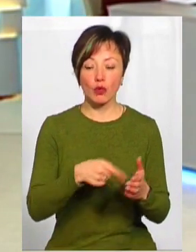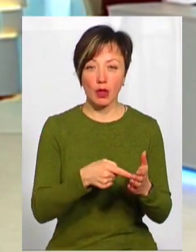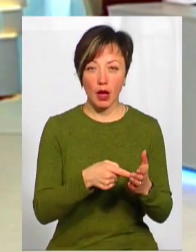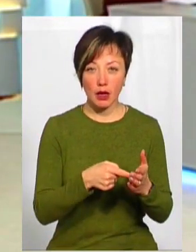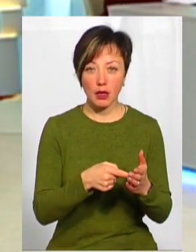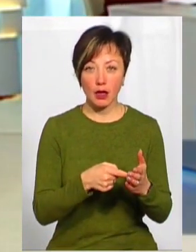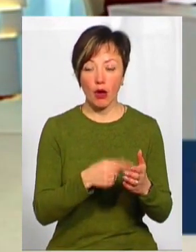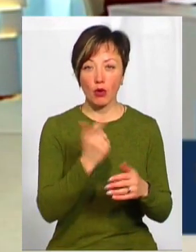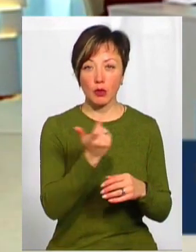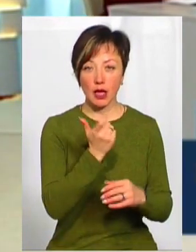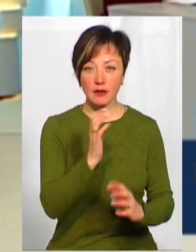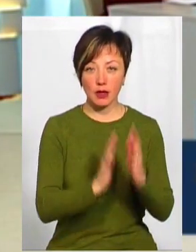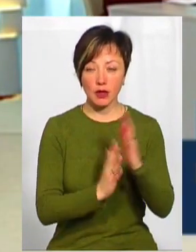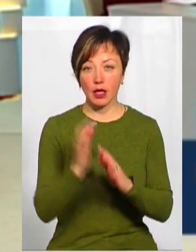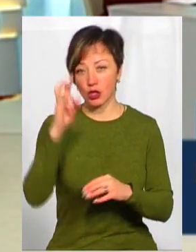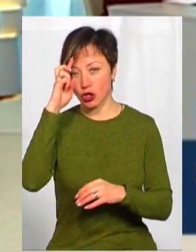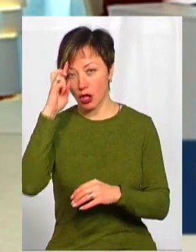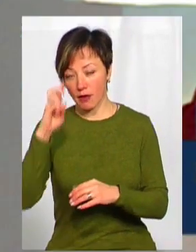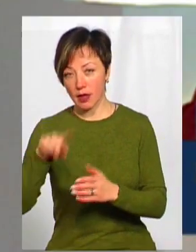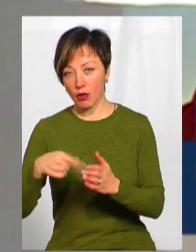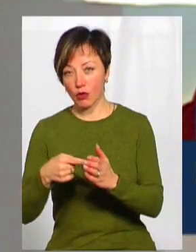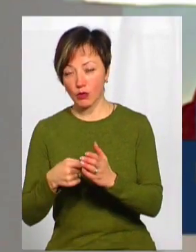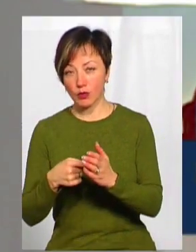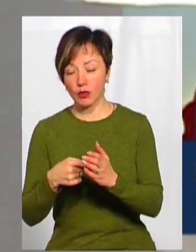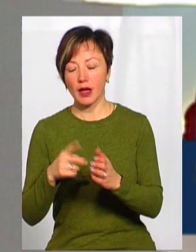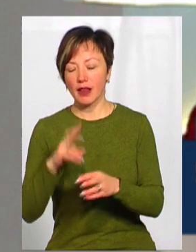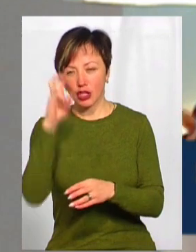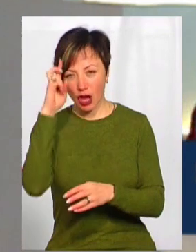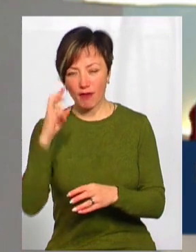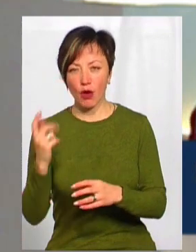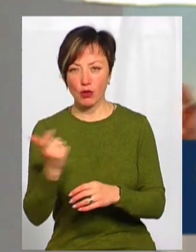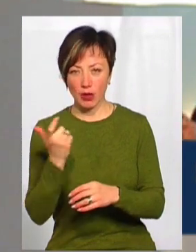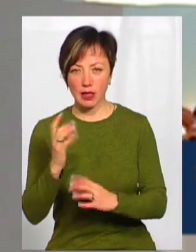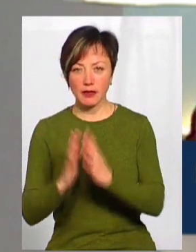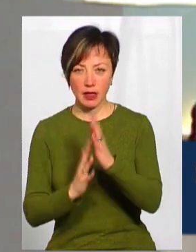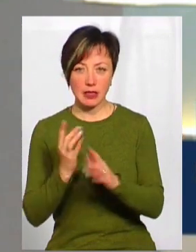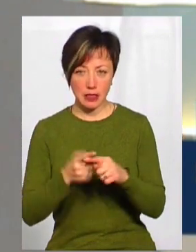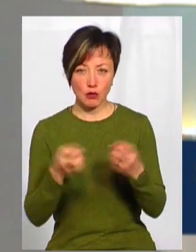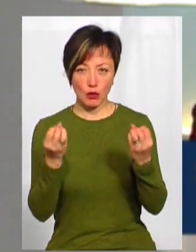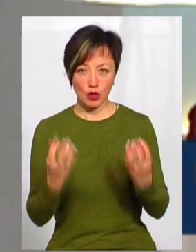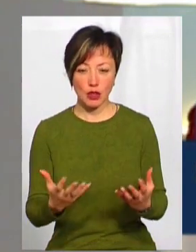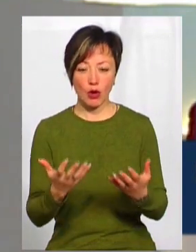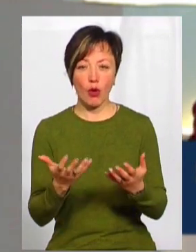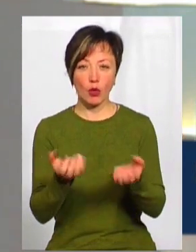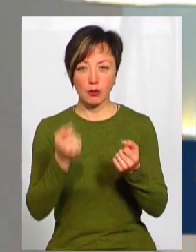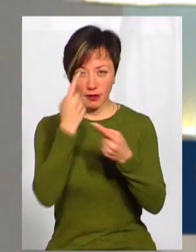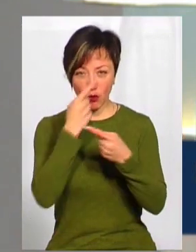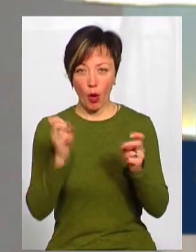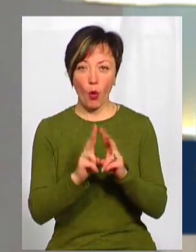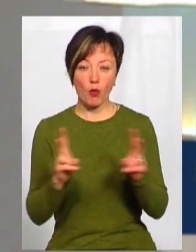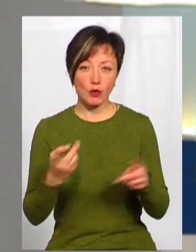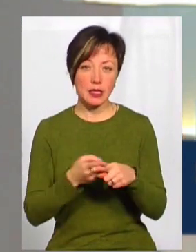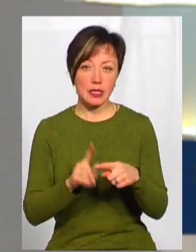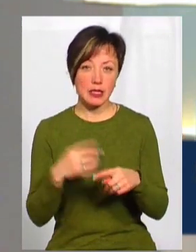комунальні лісові господарства, і державні. І це спростить отримання інформації тим,